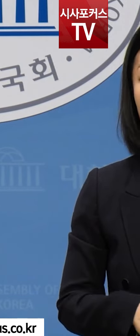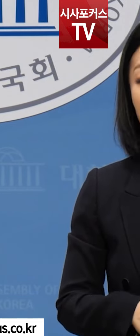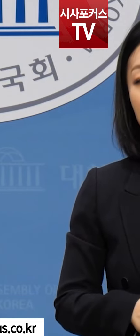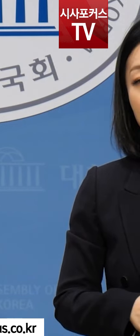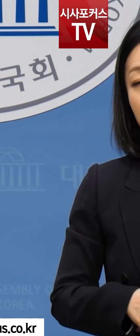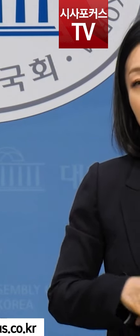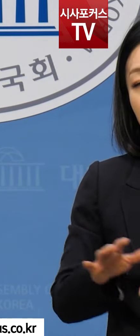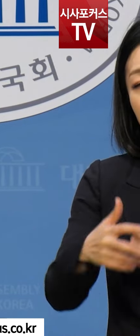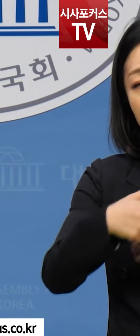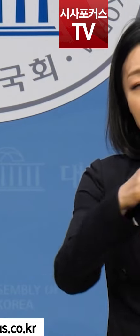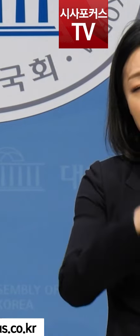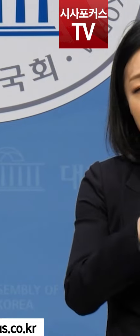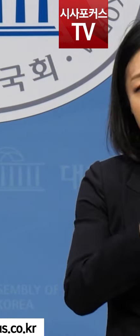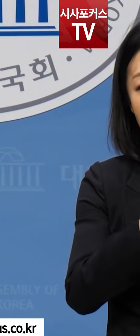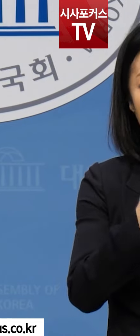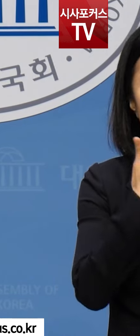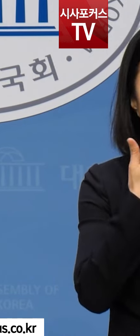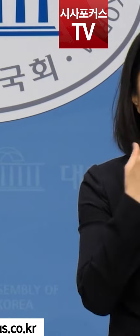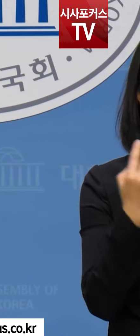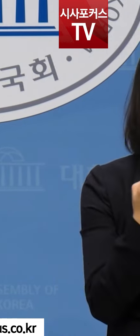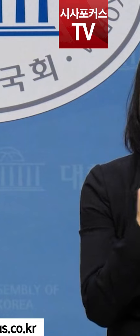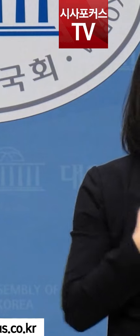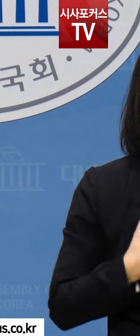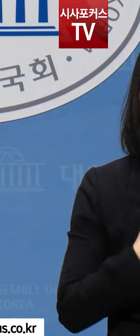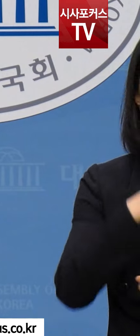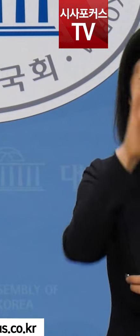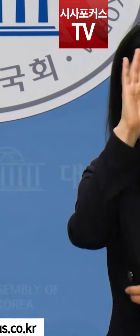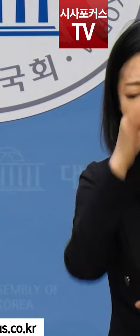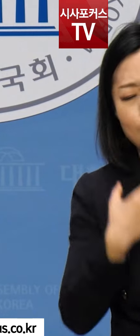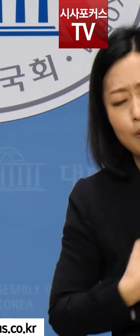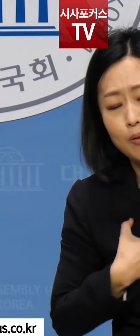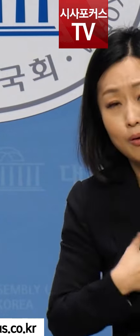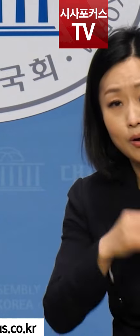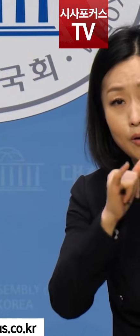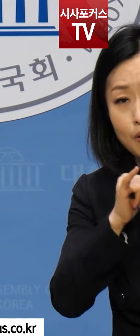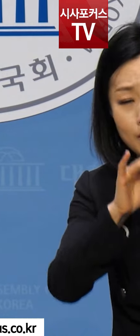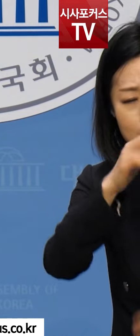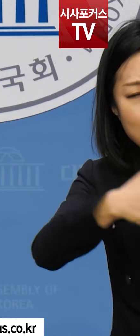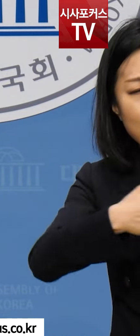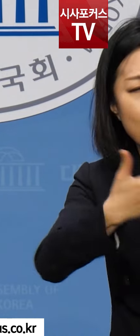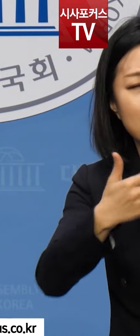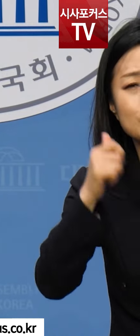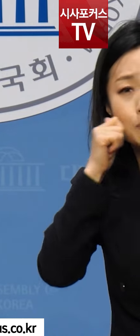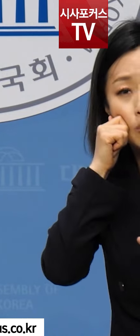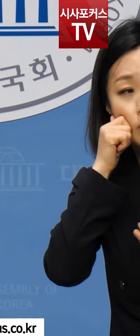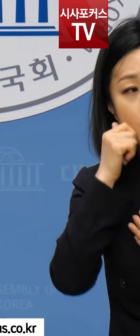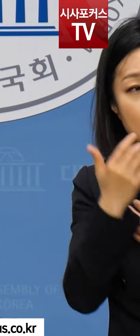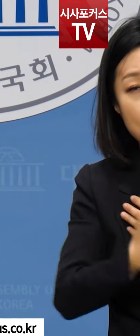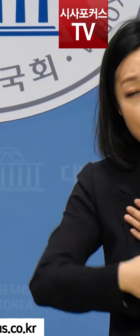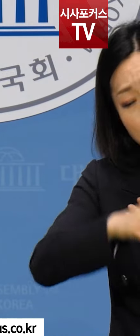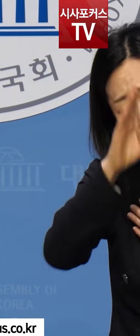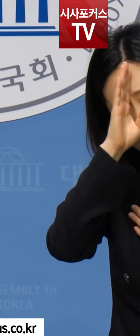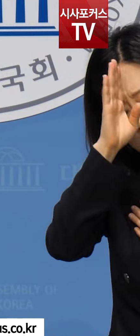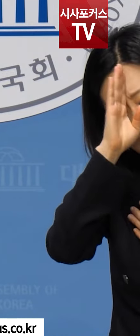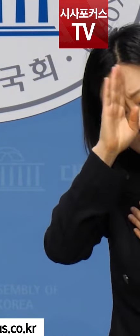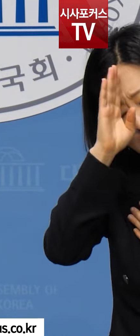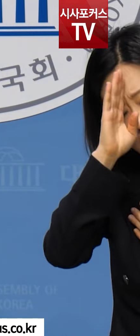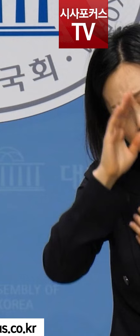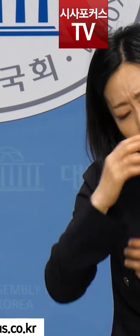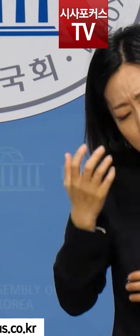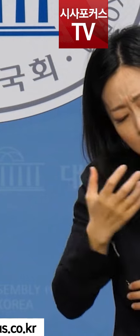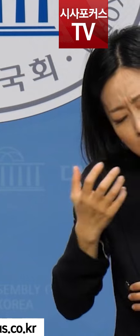속에 아플까 봐 불안에 떨어야 합니까? 제때 진료를 받지 못해서 병세가 악화되는 것에